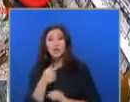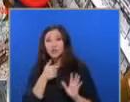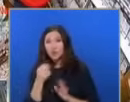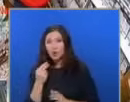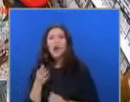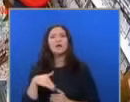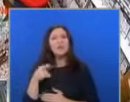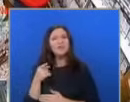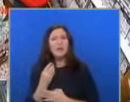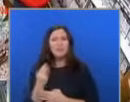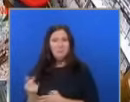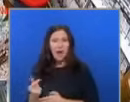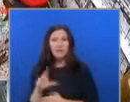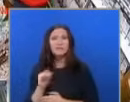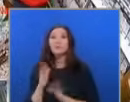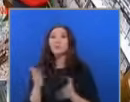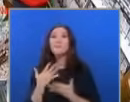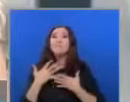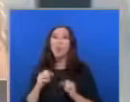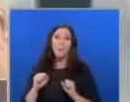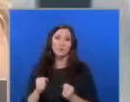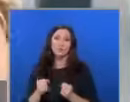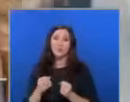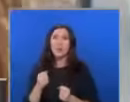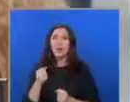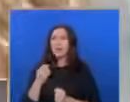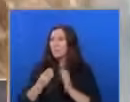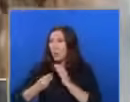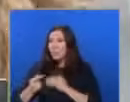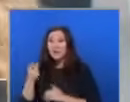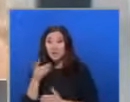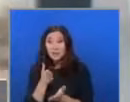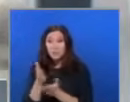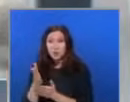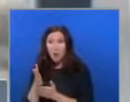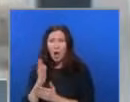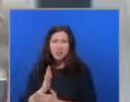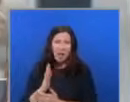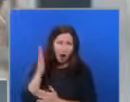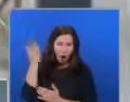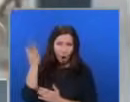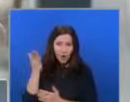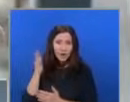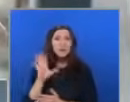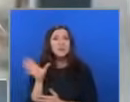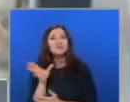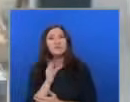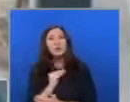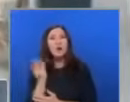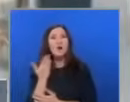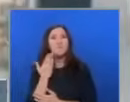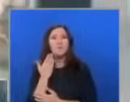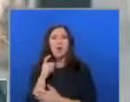след което избягали. Всичко става много бързо. Побягват в тази посока нагоре. Всичко е